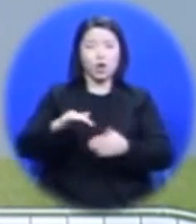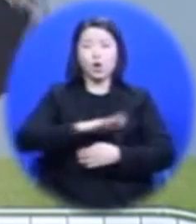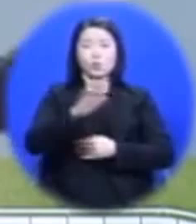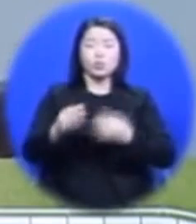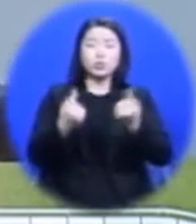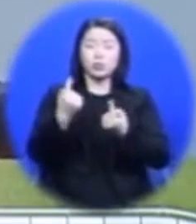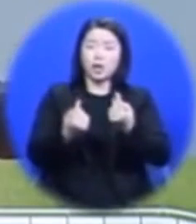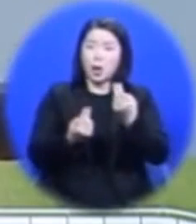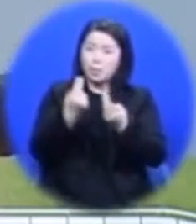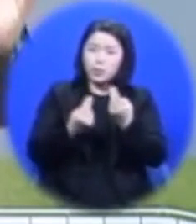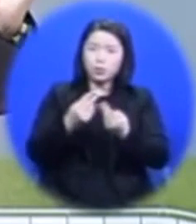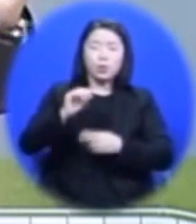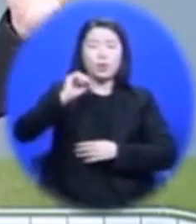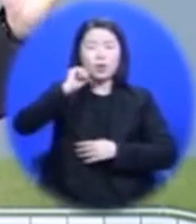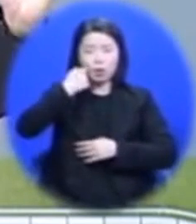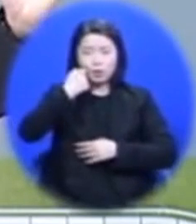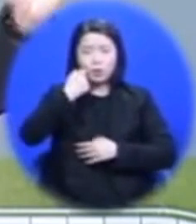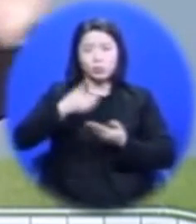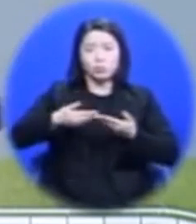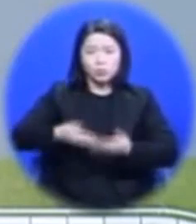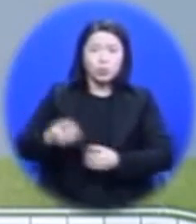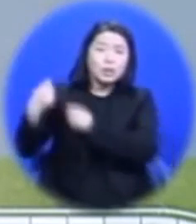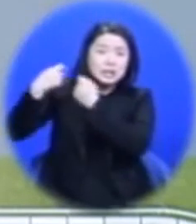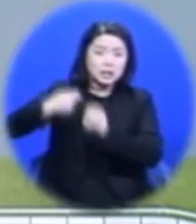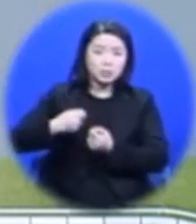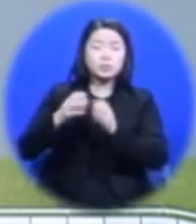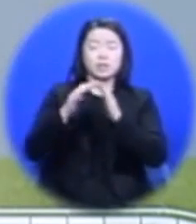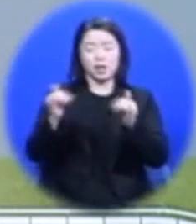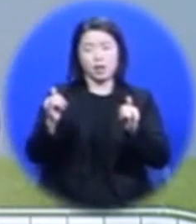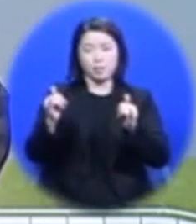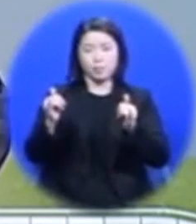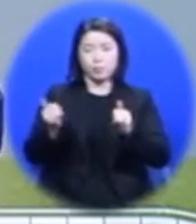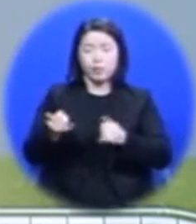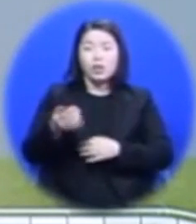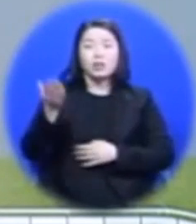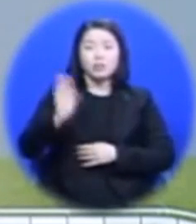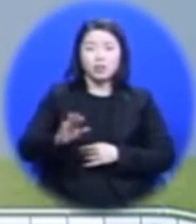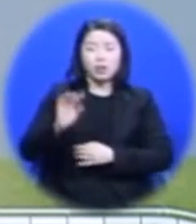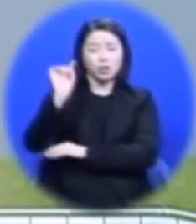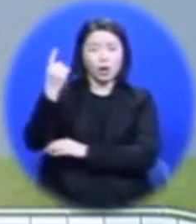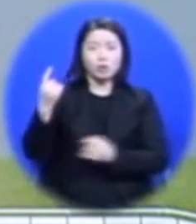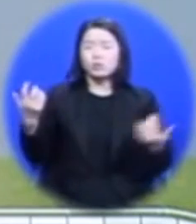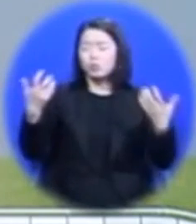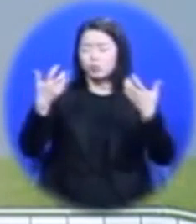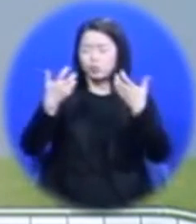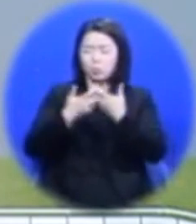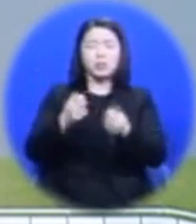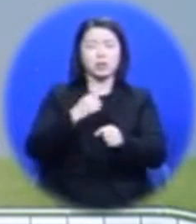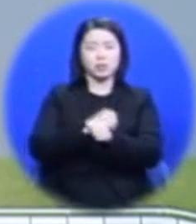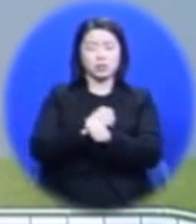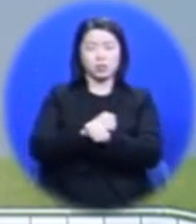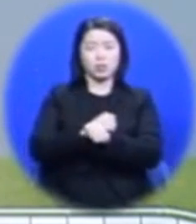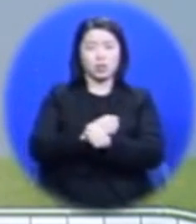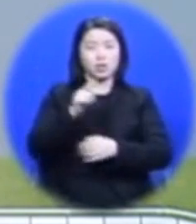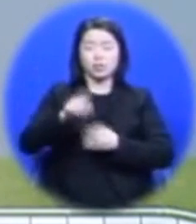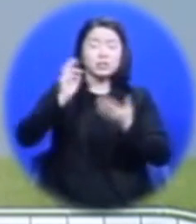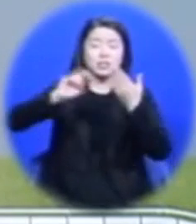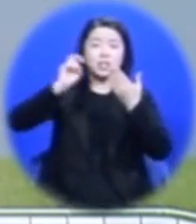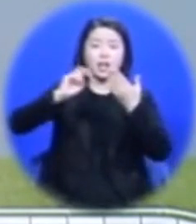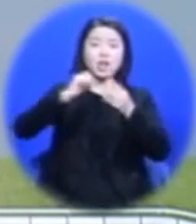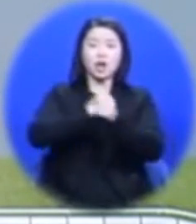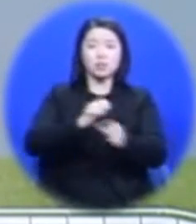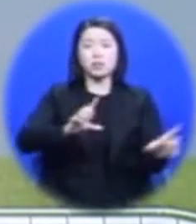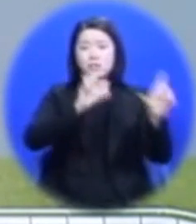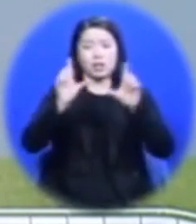우리보다도 비교할 수 없이 그는 무거운 짐을 지고 산 사람이죠. 그런데 다윗은 충만했습니다. 그는 찬양하고